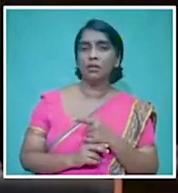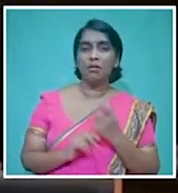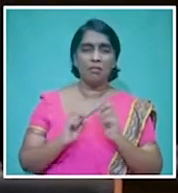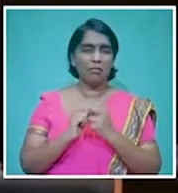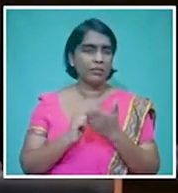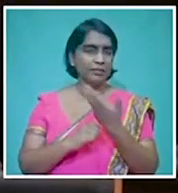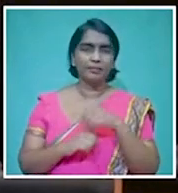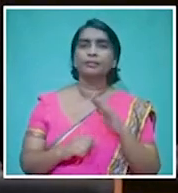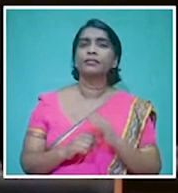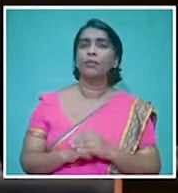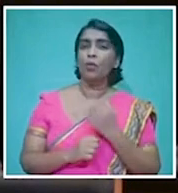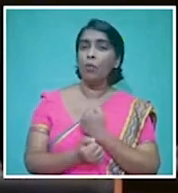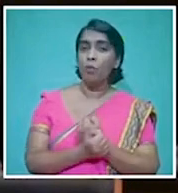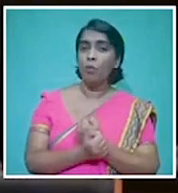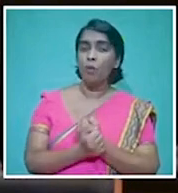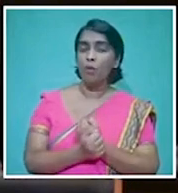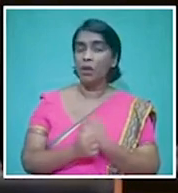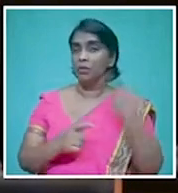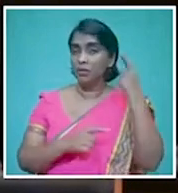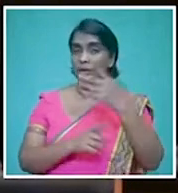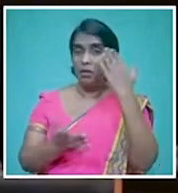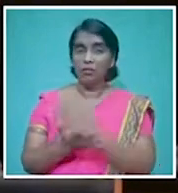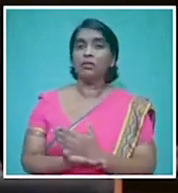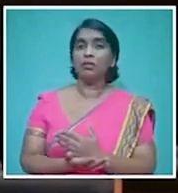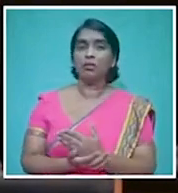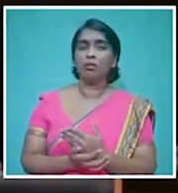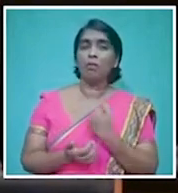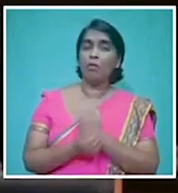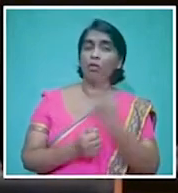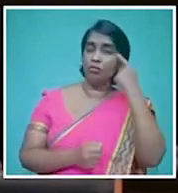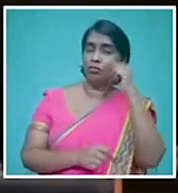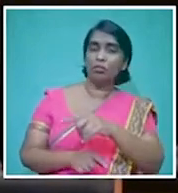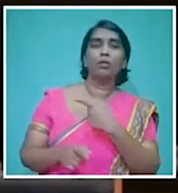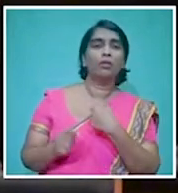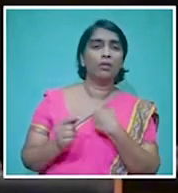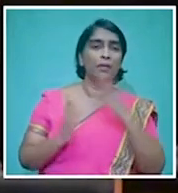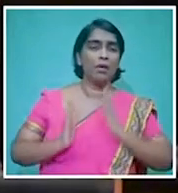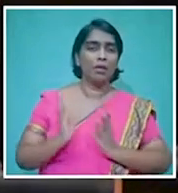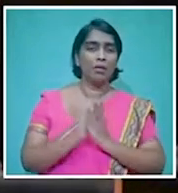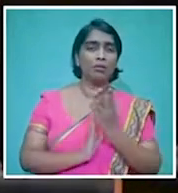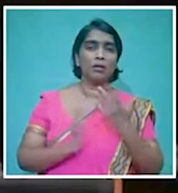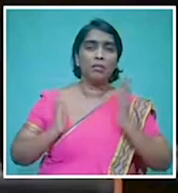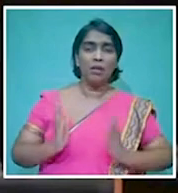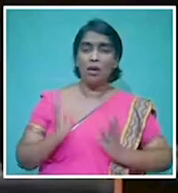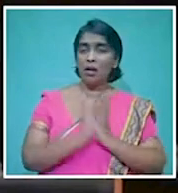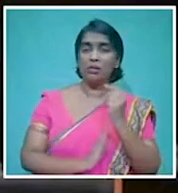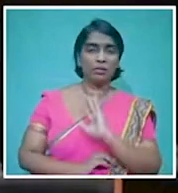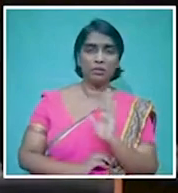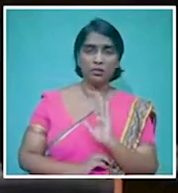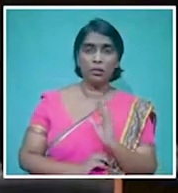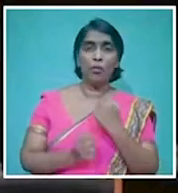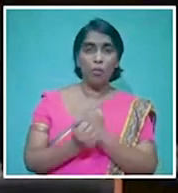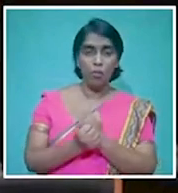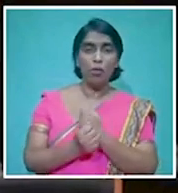ඇති කළා පොලිසිය ගියා මේක නවත්තන්න ඒගොල්ලට විරුද්ධව දානවා මානව ඒක දාන්නේ මානව හිමිකම් නිසා නෙවෙයි